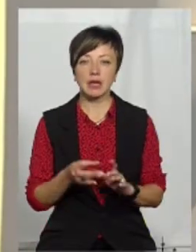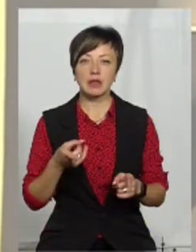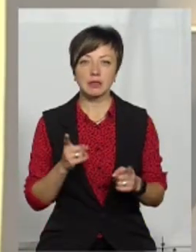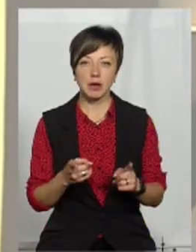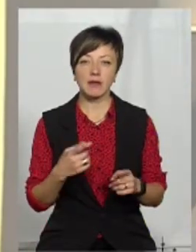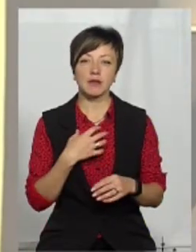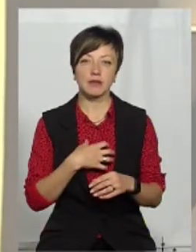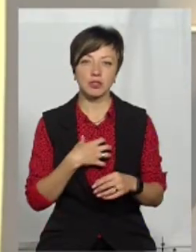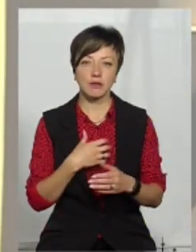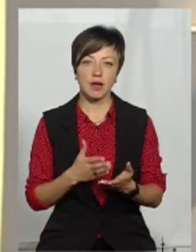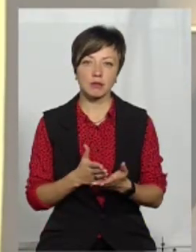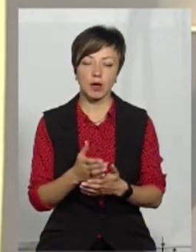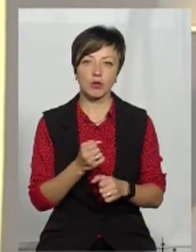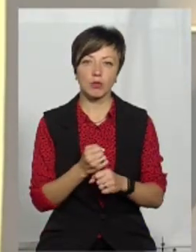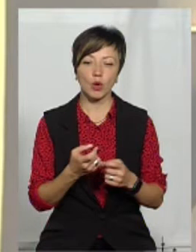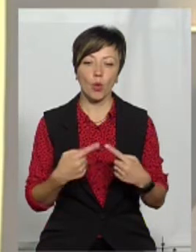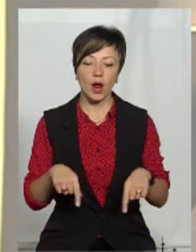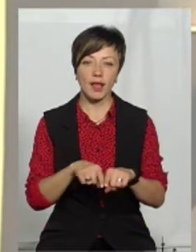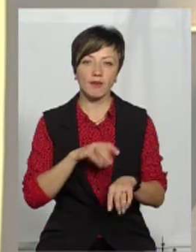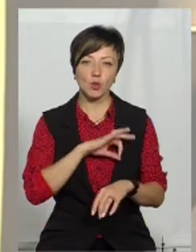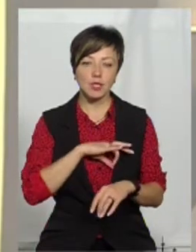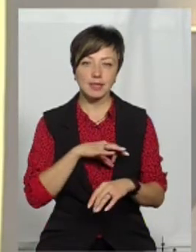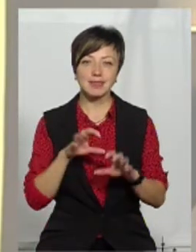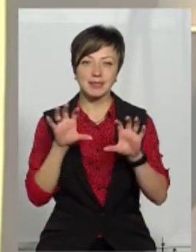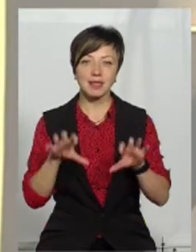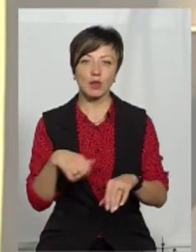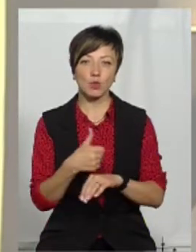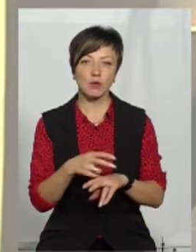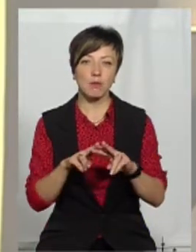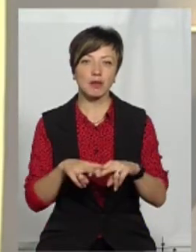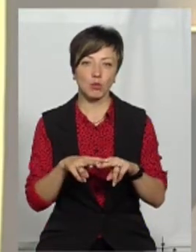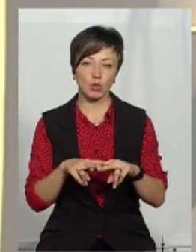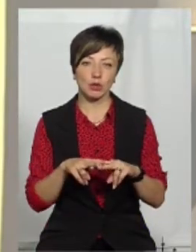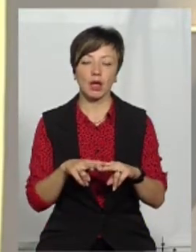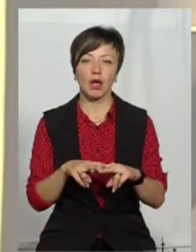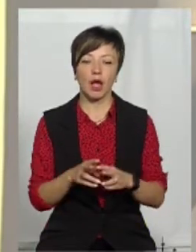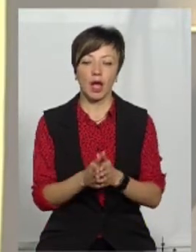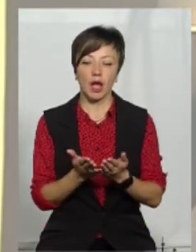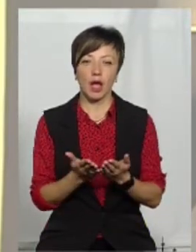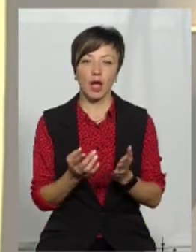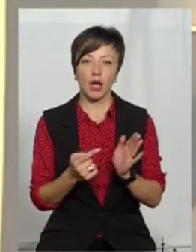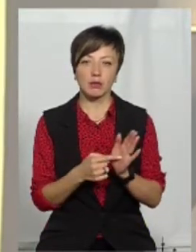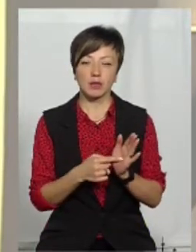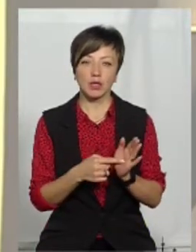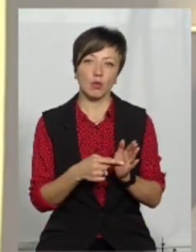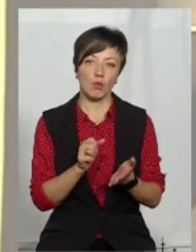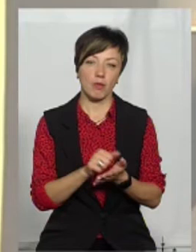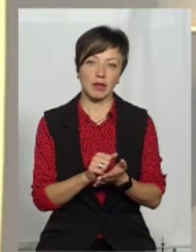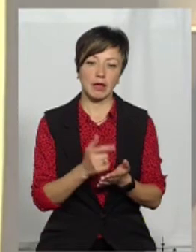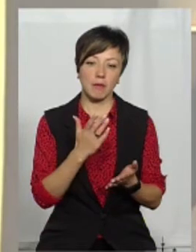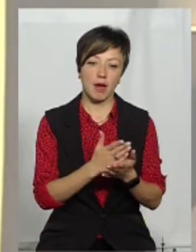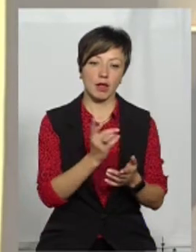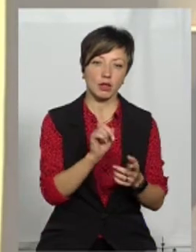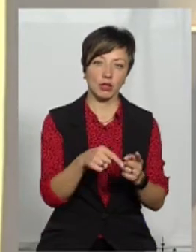Насправді, дійсно, дуже важливий аспект роботи органів юстиції, тому що статут – це якби паспорт, по якому має жити та інша громада.